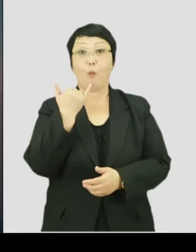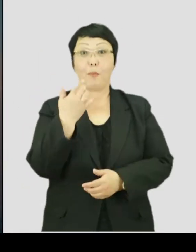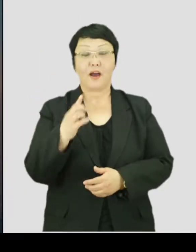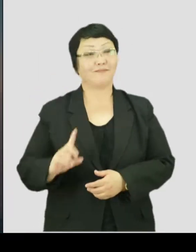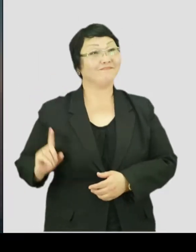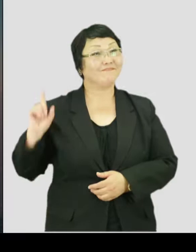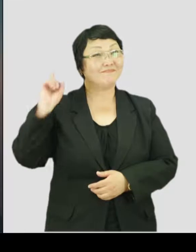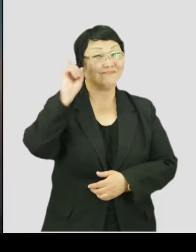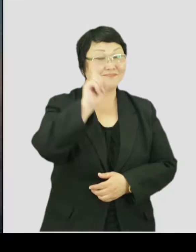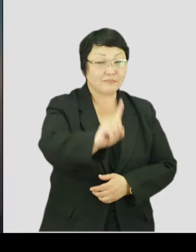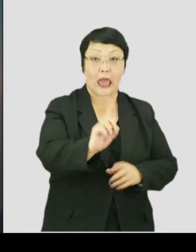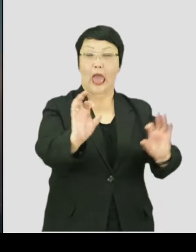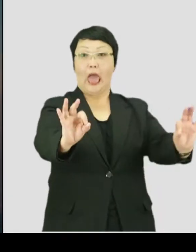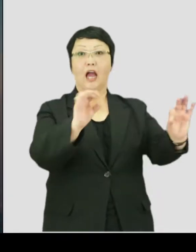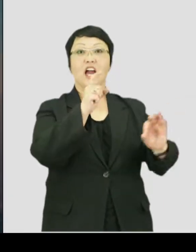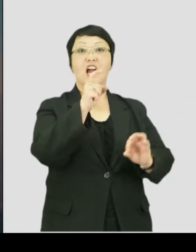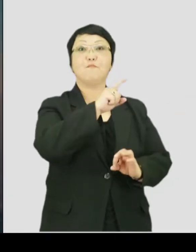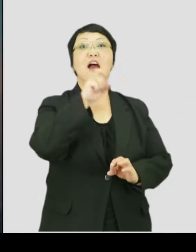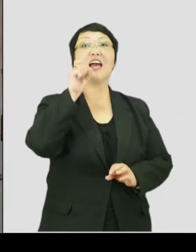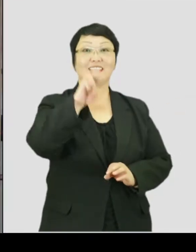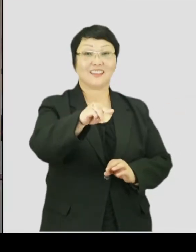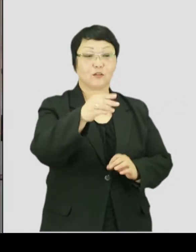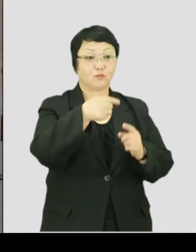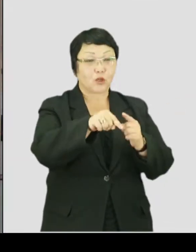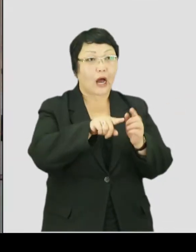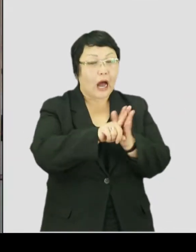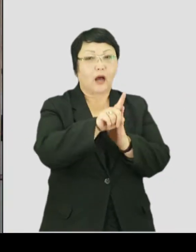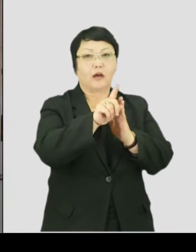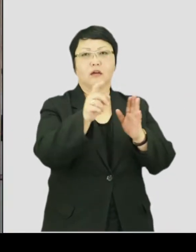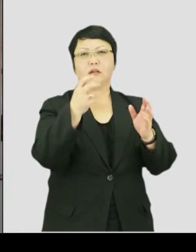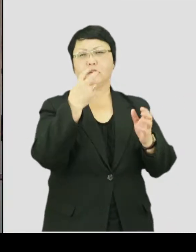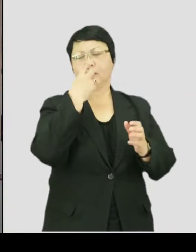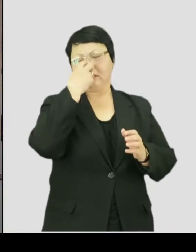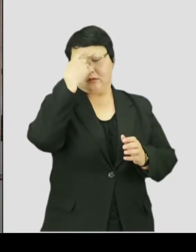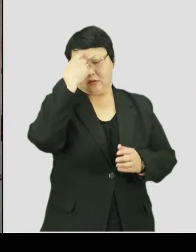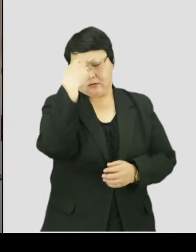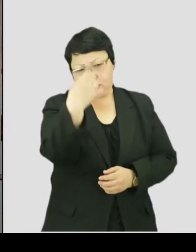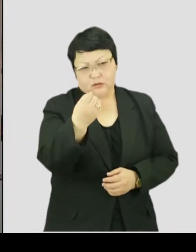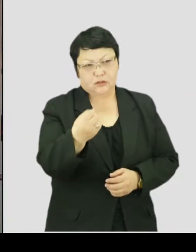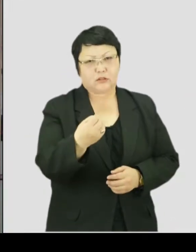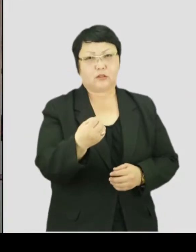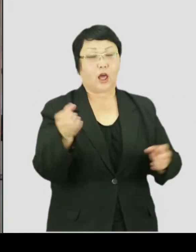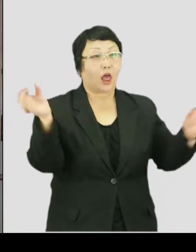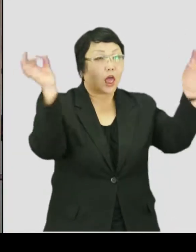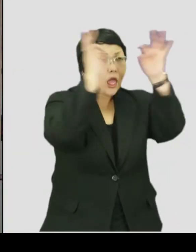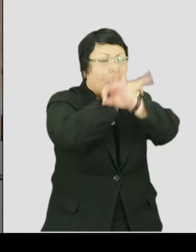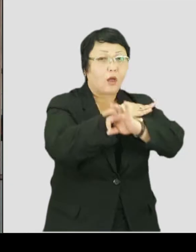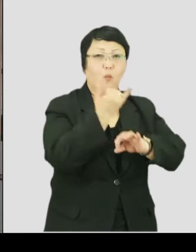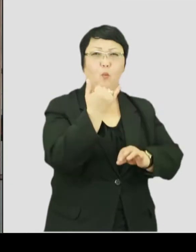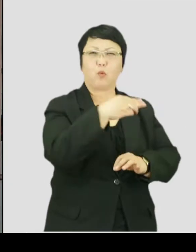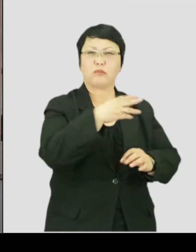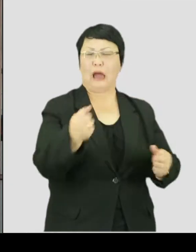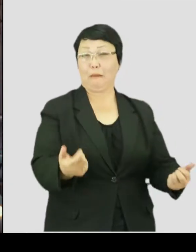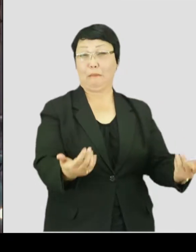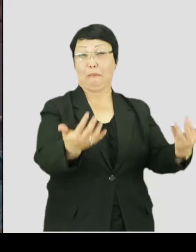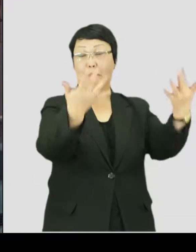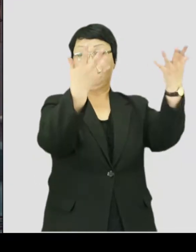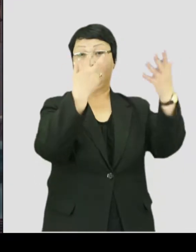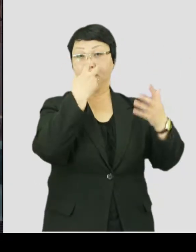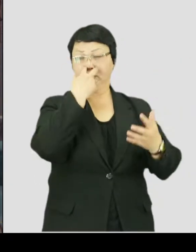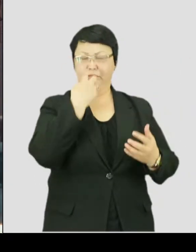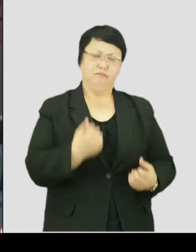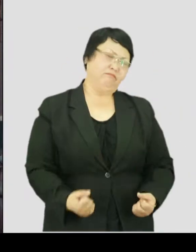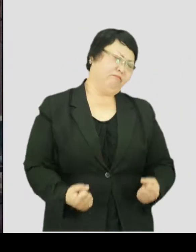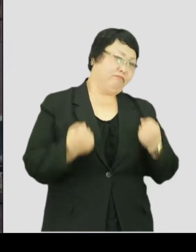цагт бол ерөөсөө имэйл рүү орж ирэл харагдахгүй. Тэгэл орж ирэл толгоо өвдөн, үнэр амар. Тэгэл дуу